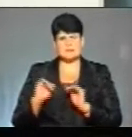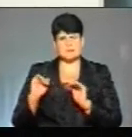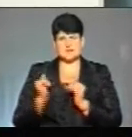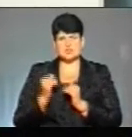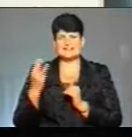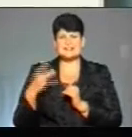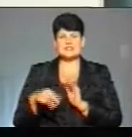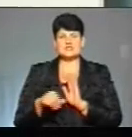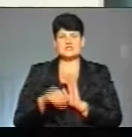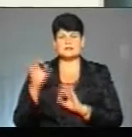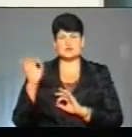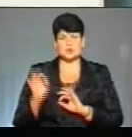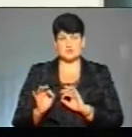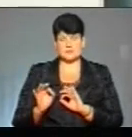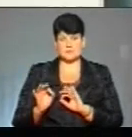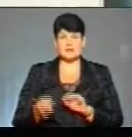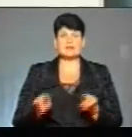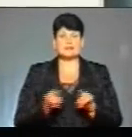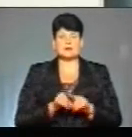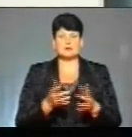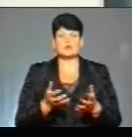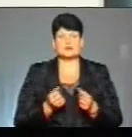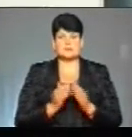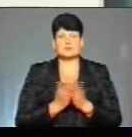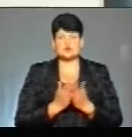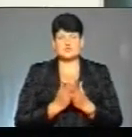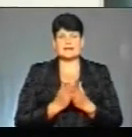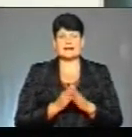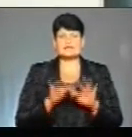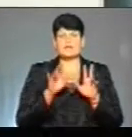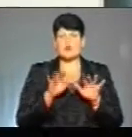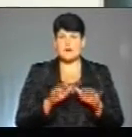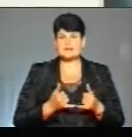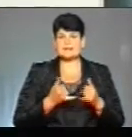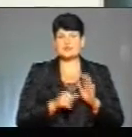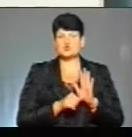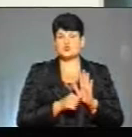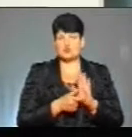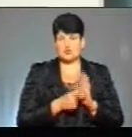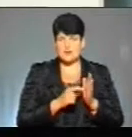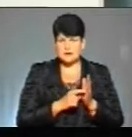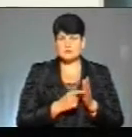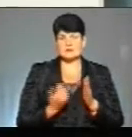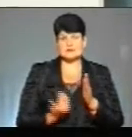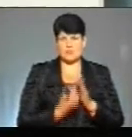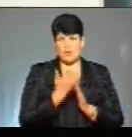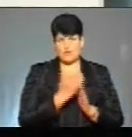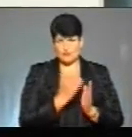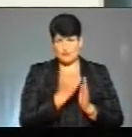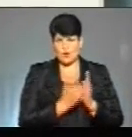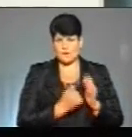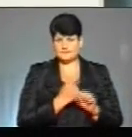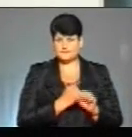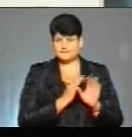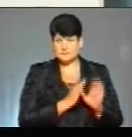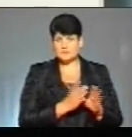показник – 36%. Також ми отримали підручники інформатики для 6 класу, які йдуть за новою програмою.